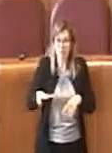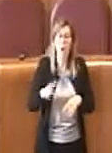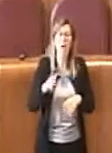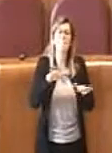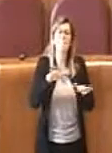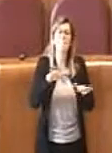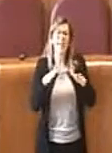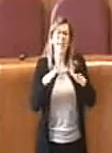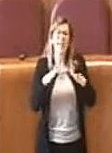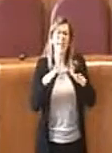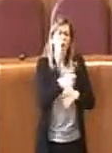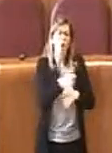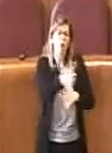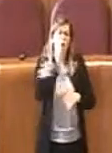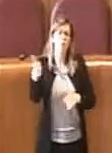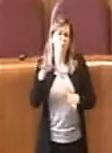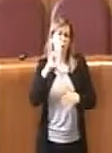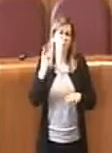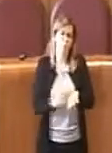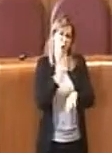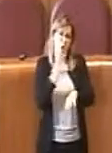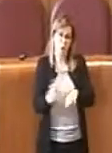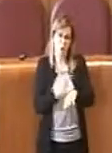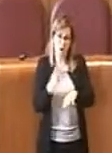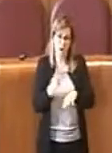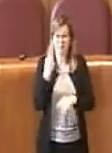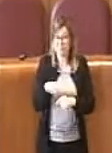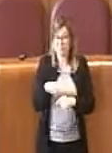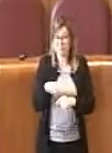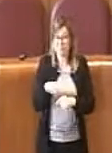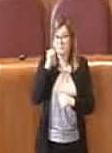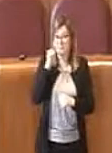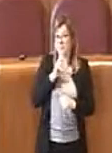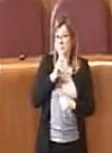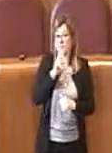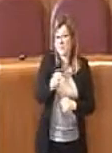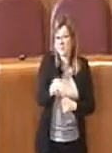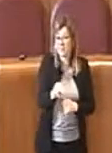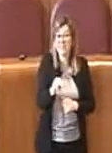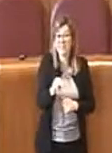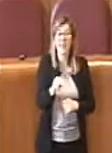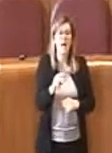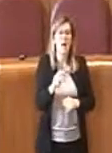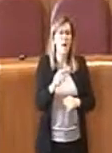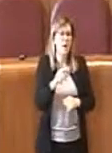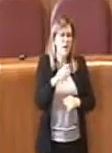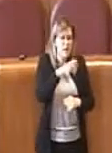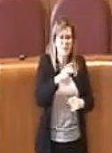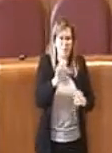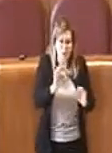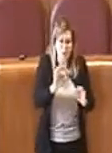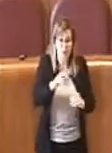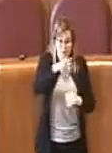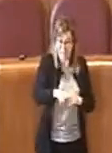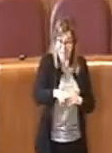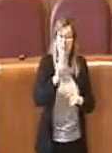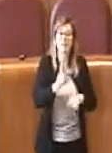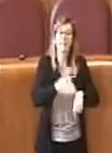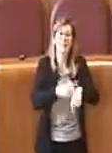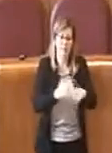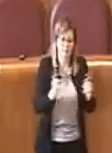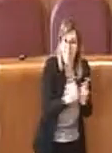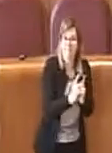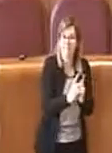ovvero proprio il principio che ti chiamavo poc'anzi cioè che gli spazi vengono utilizzati per un tempo stretto strettamente necessario e poi